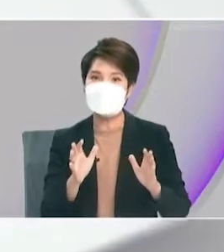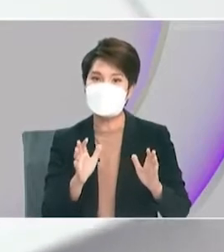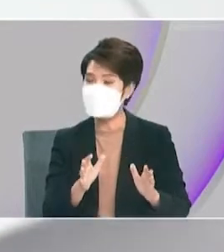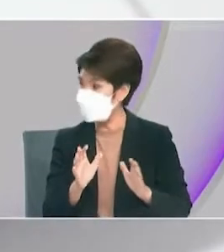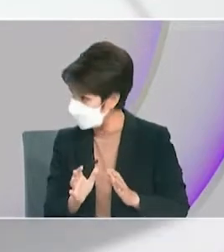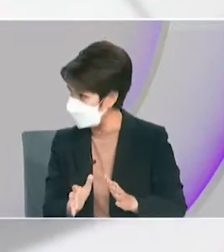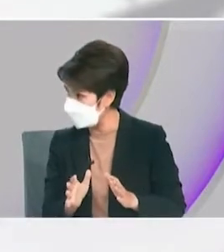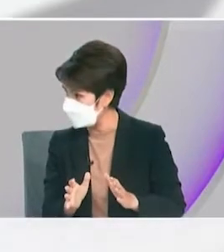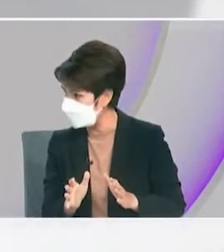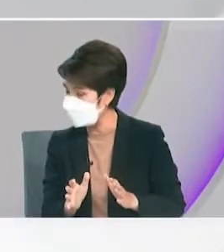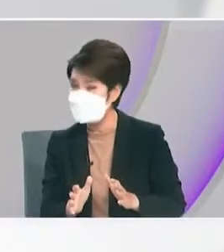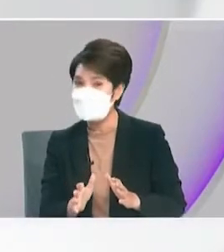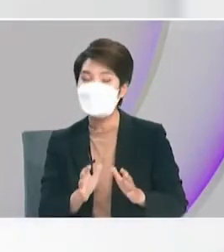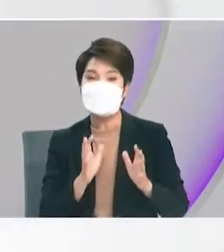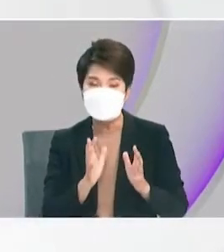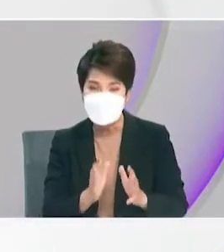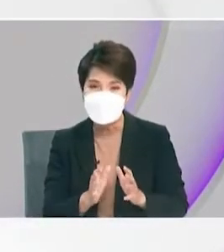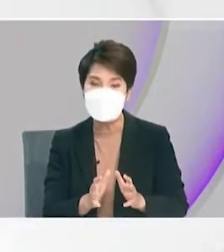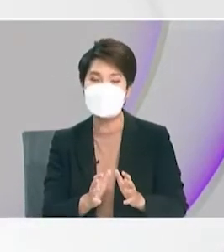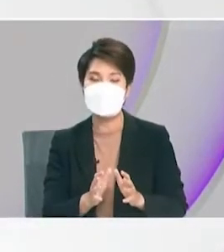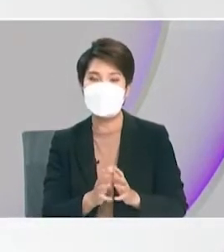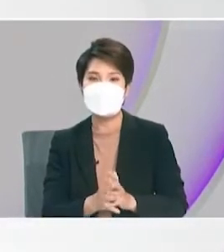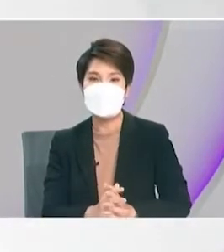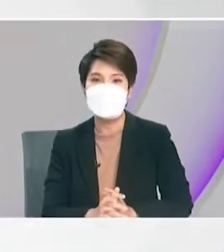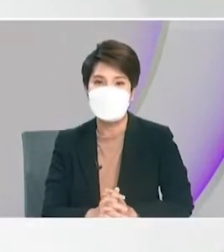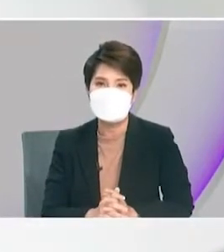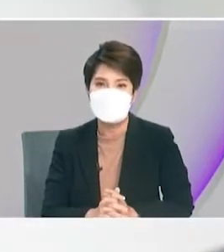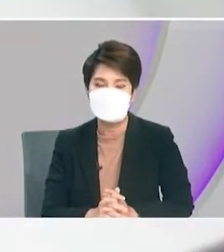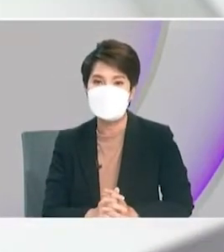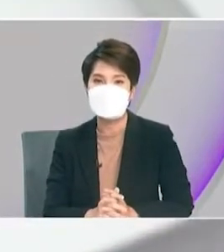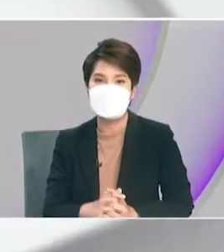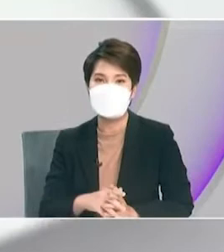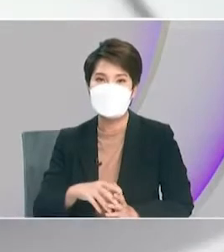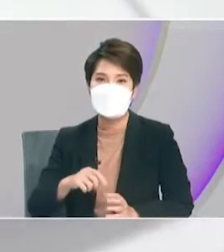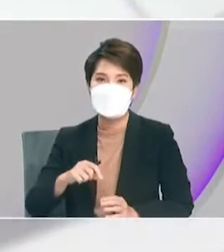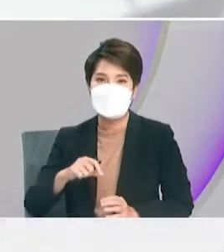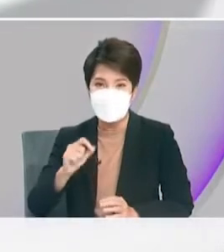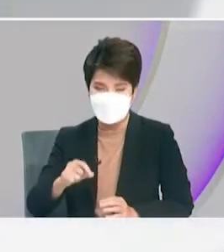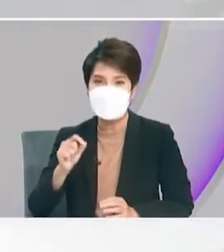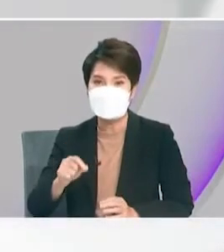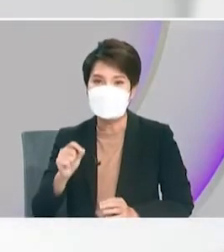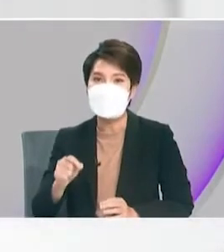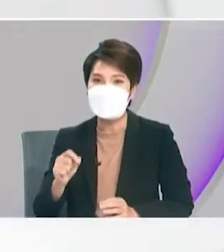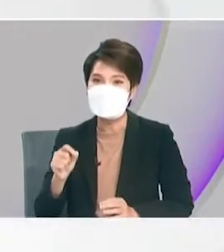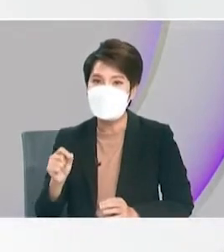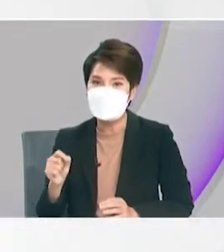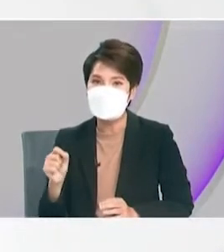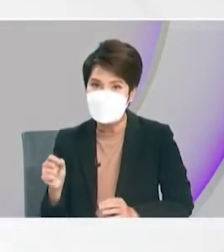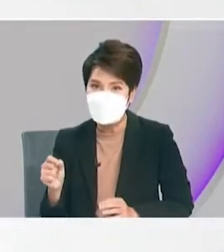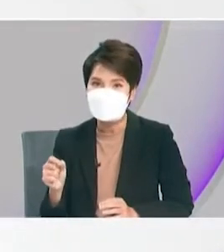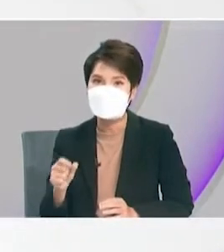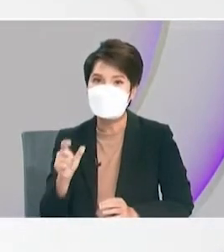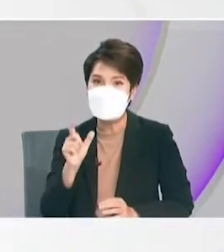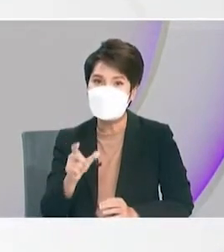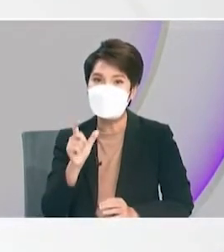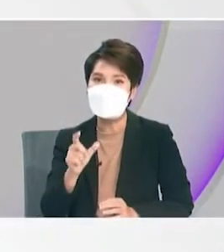ยู่ในสังกัดพรรคก้าวไกลใช่ไหมคะถึงแม้ว่าพรรคก้าวไกลจะมีการปลดออกจากการเป็นสมาชิกของ